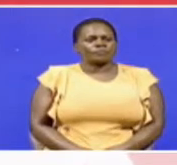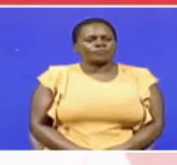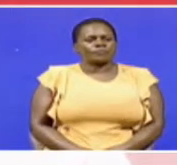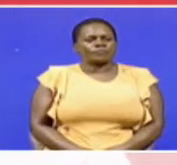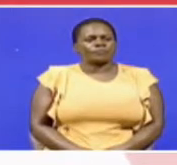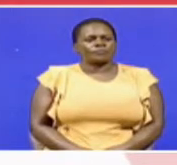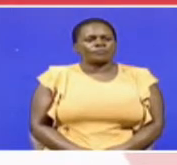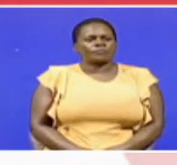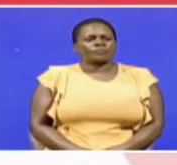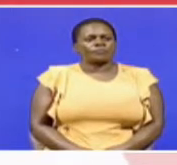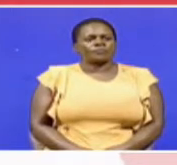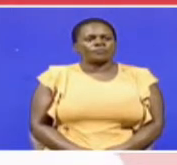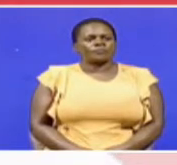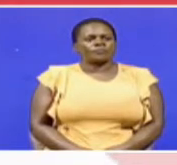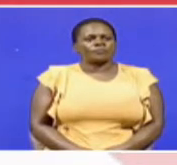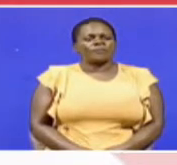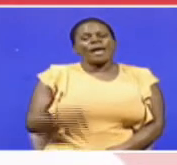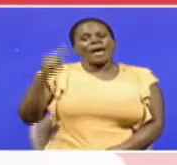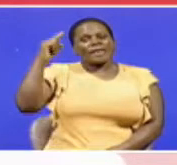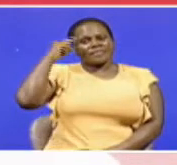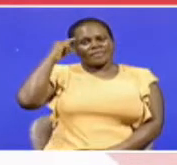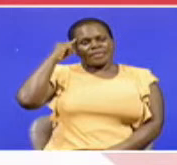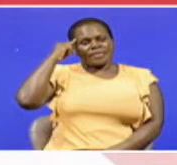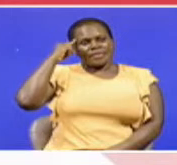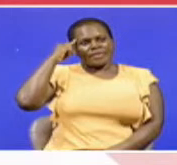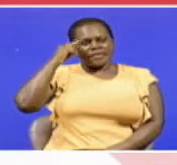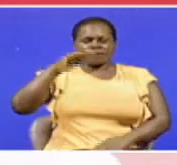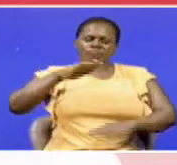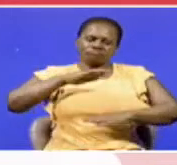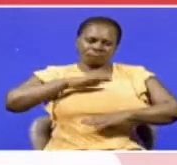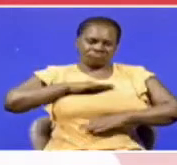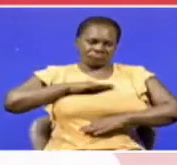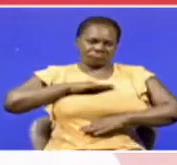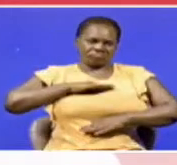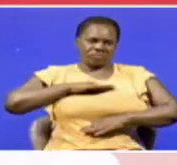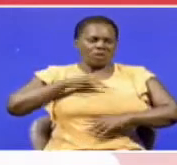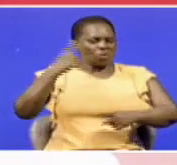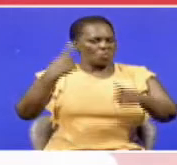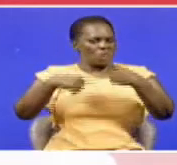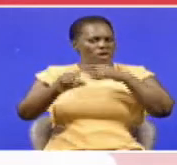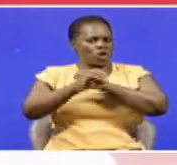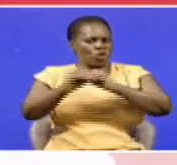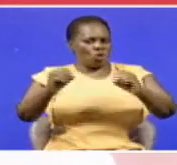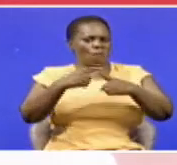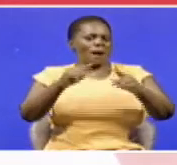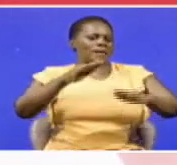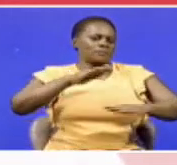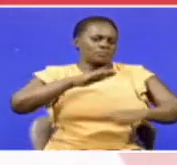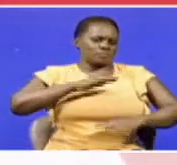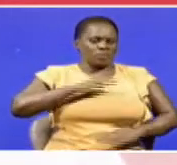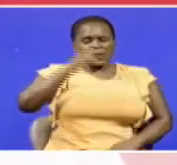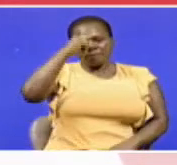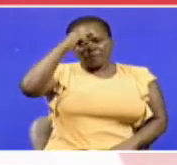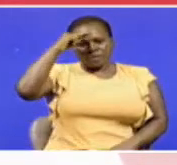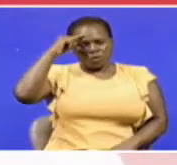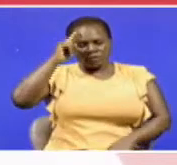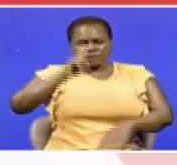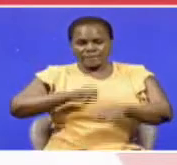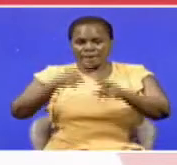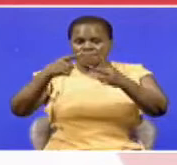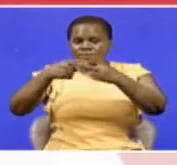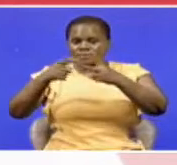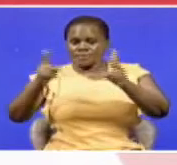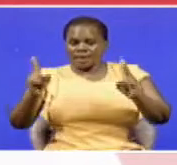matatizo pale? I think tuliridhika sana hata kama tukushinda ligi juu tulidhirika juu ligi msimu